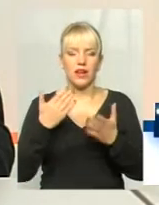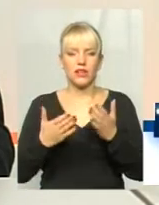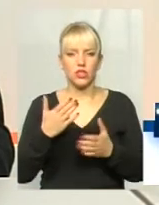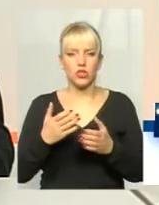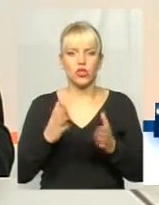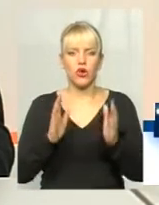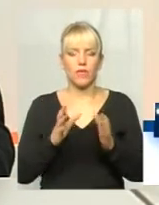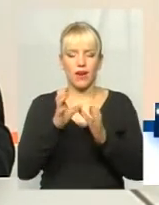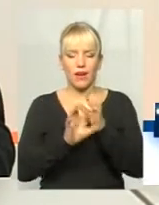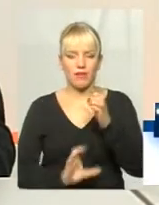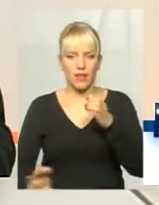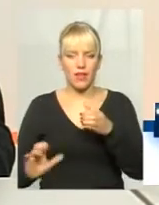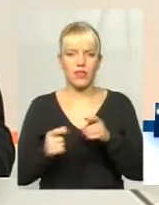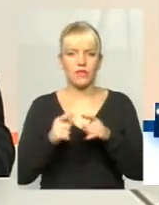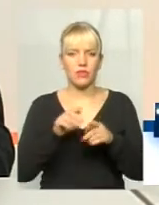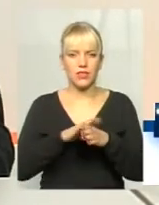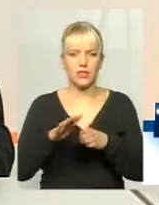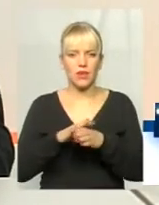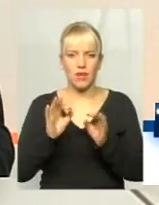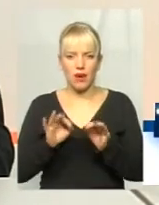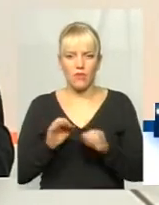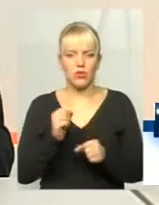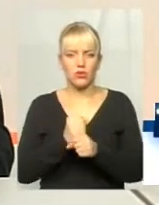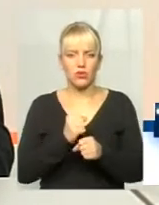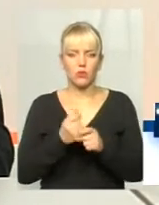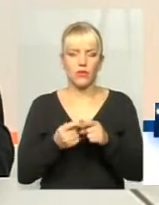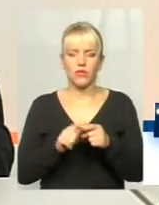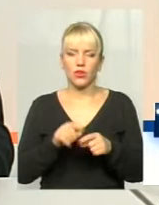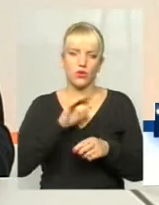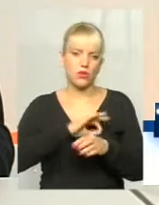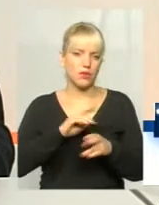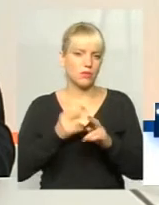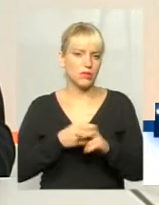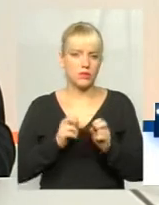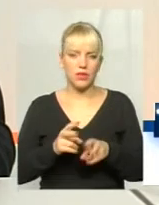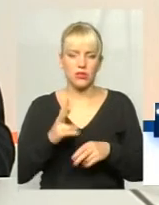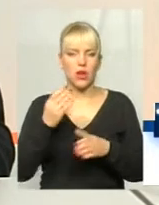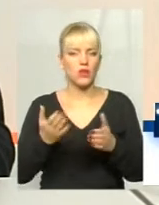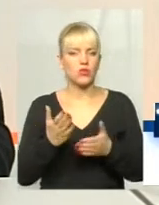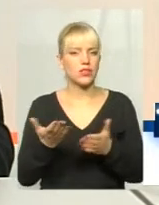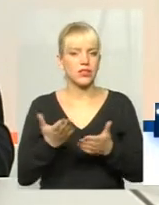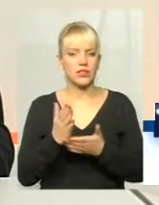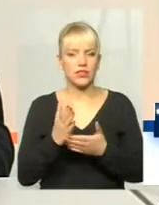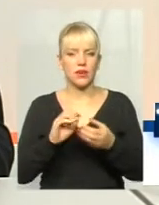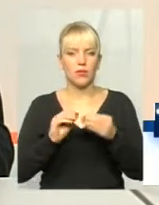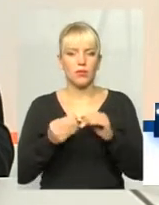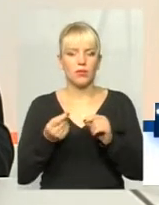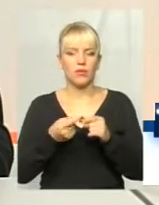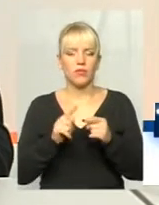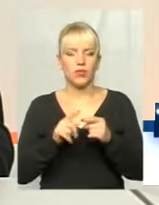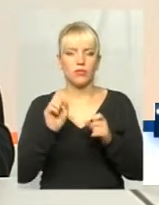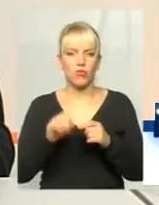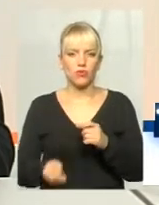правильно зроблені, загалом то користування безпечне. Якщо якісь є проблеми, вони можуть вилізти і